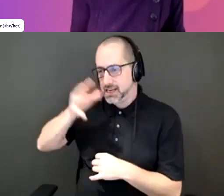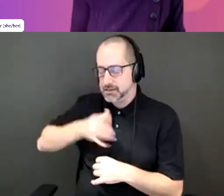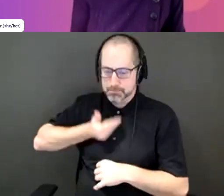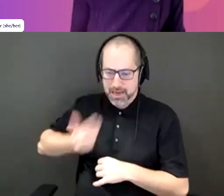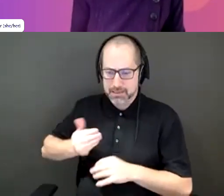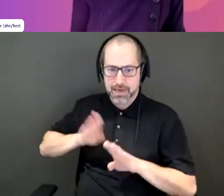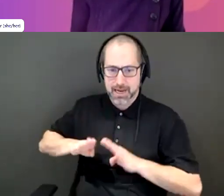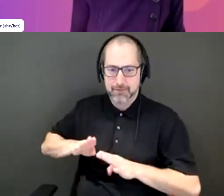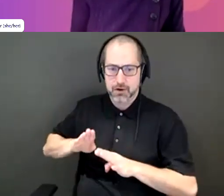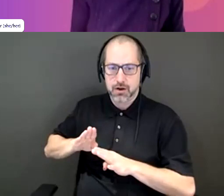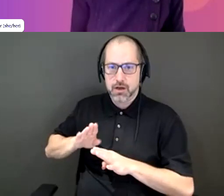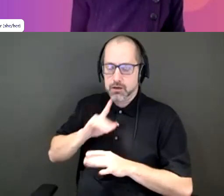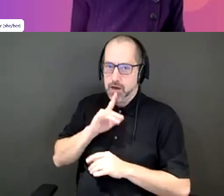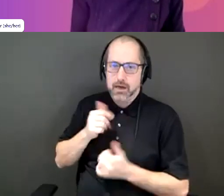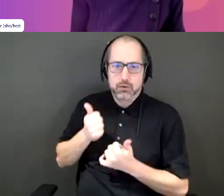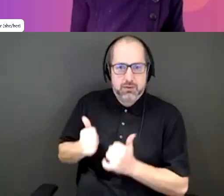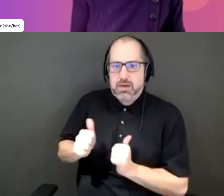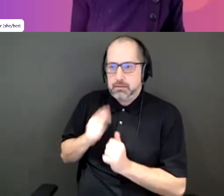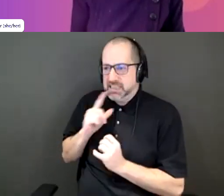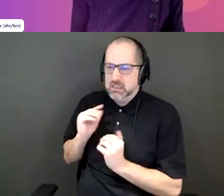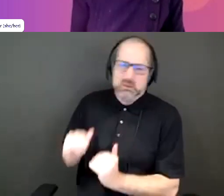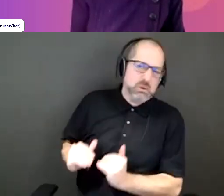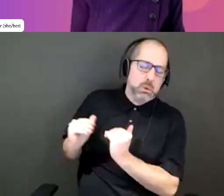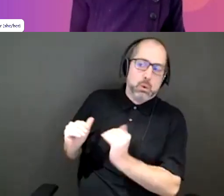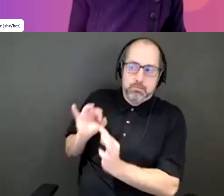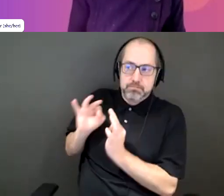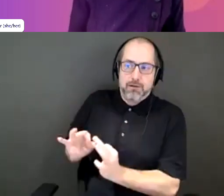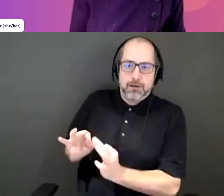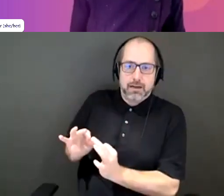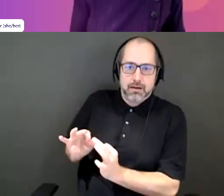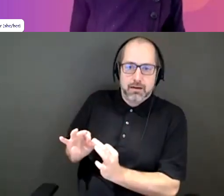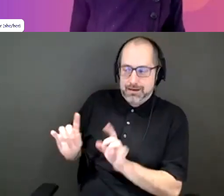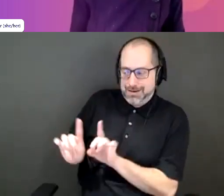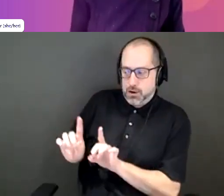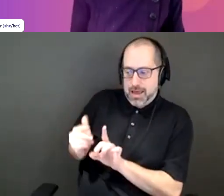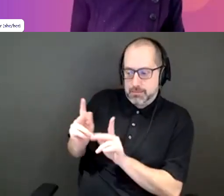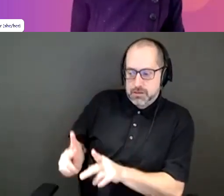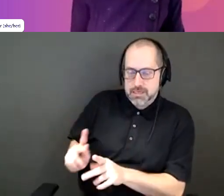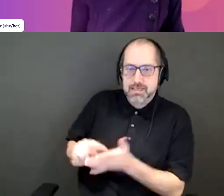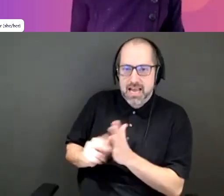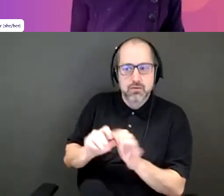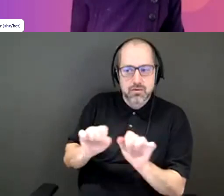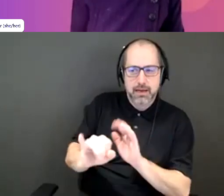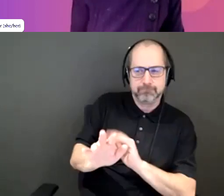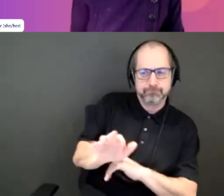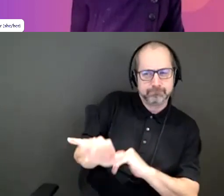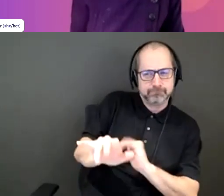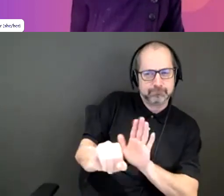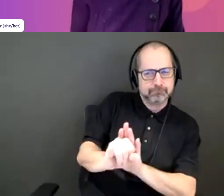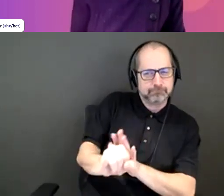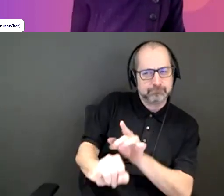que tout soit parfait j'étais vraiment je me comportais comme un enfant parfait et lorsqu'un enfant est trop parfait c'est un peu signe